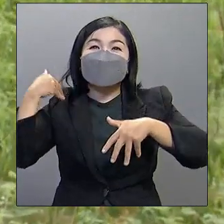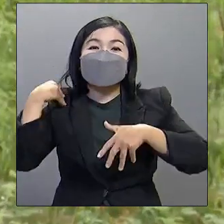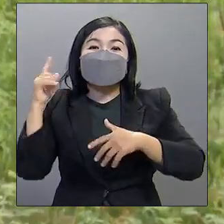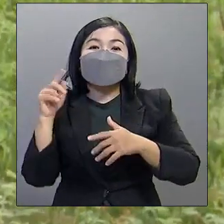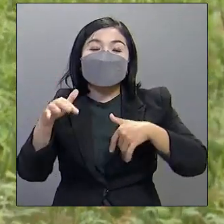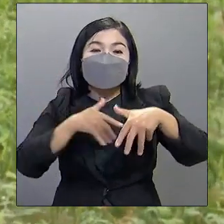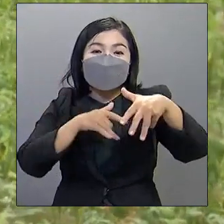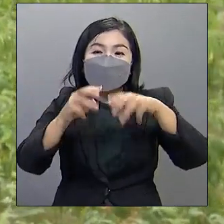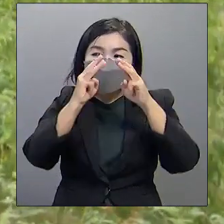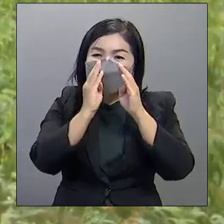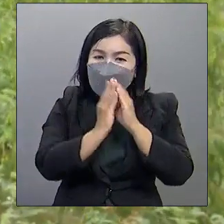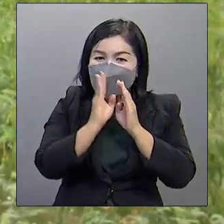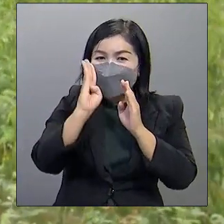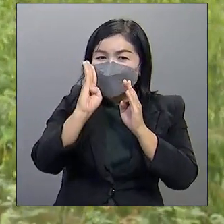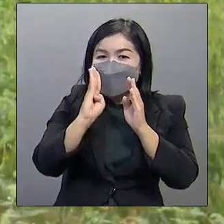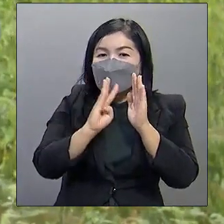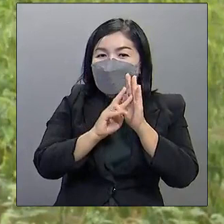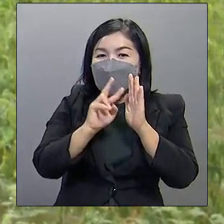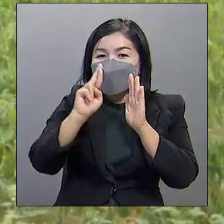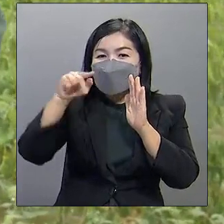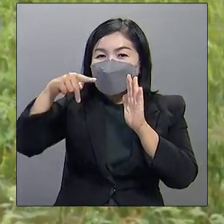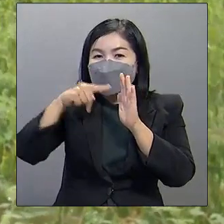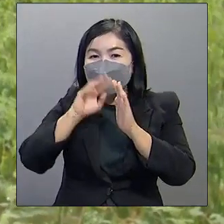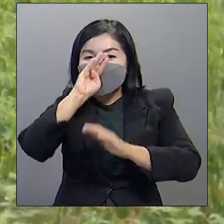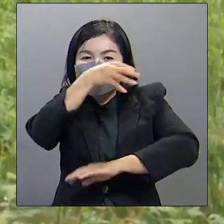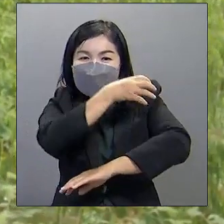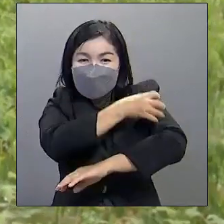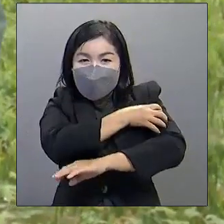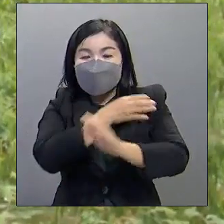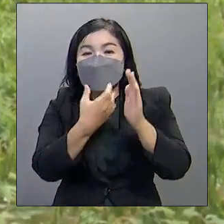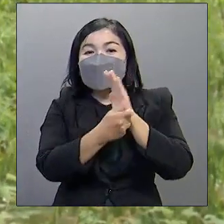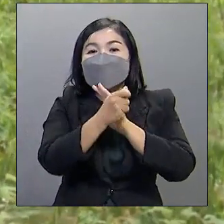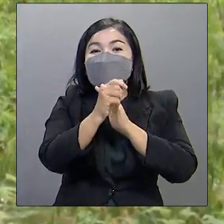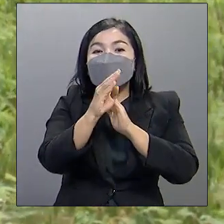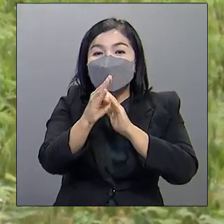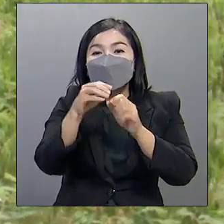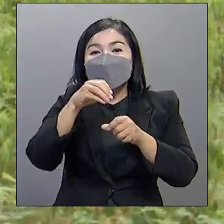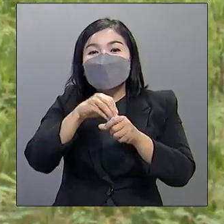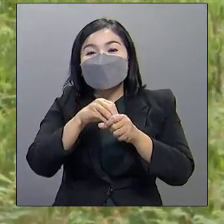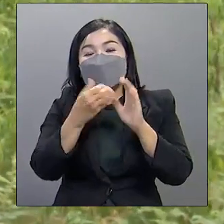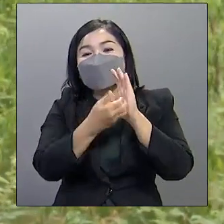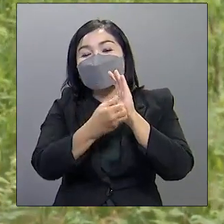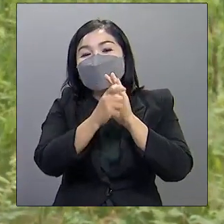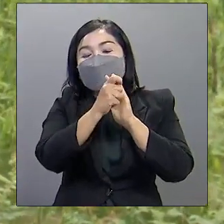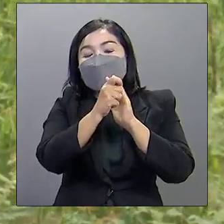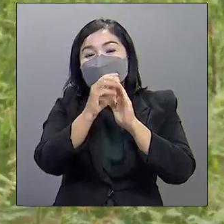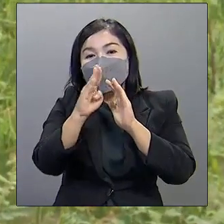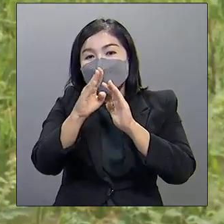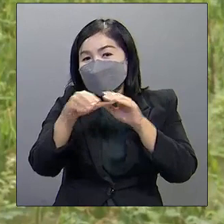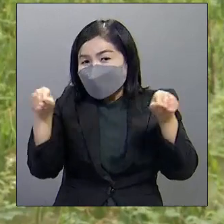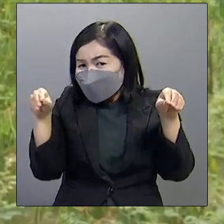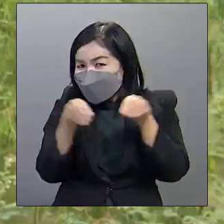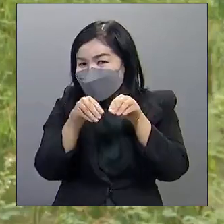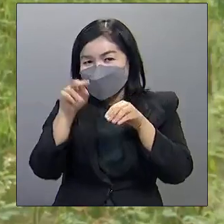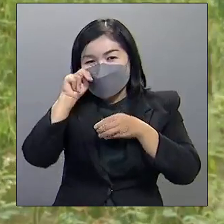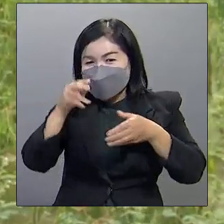มชนวัดบุรพา2ค่ะในเขตของเทศบาลนครบนราชธานีจังหวัดบนราชธานีชุมชนแห่งนี้อยู่ติดชิดริมแม่น้ำ